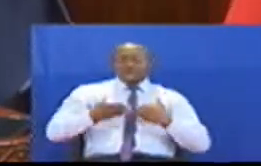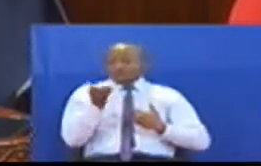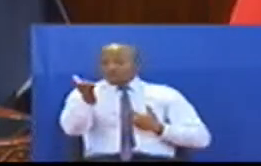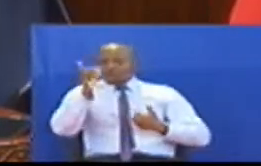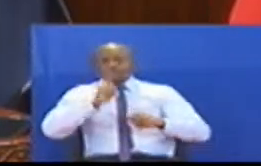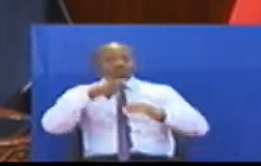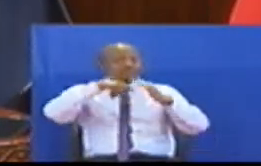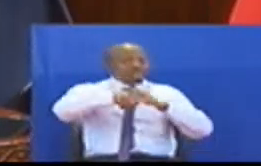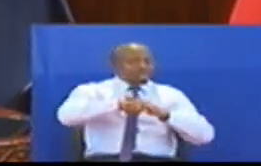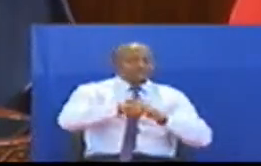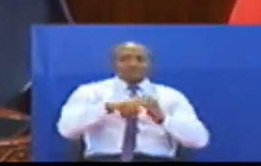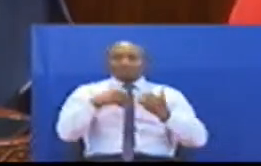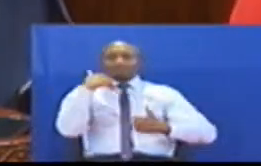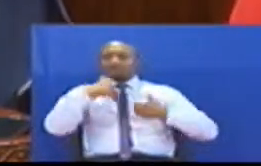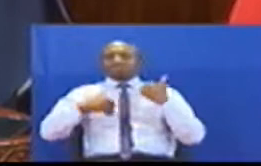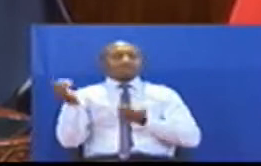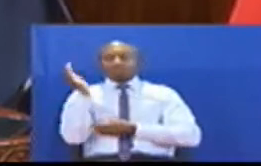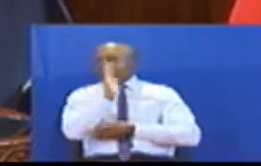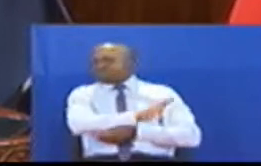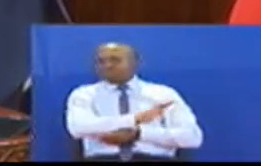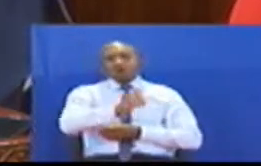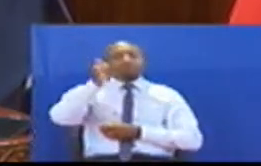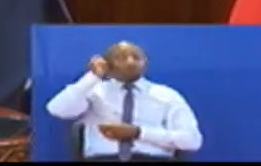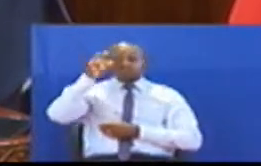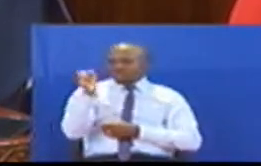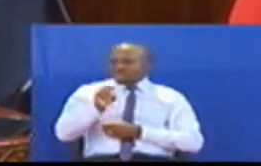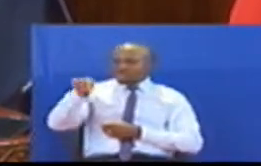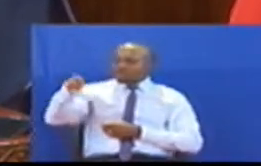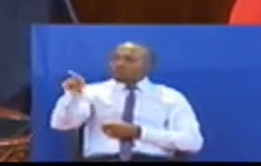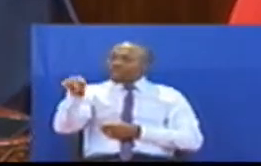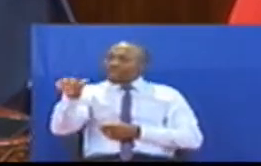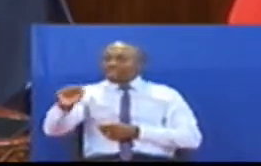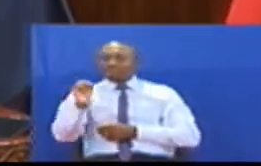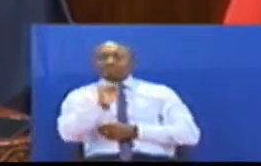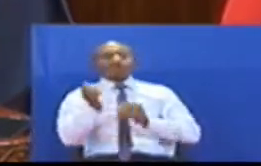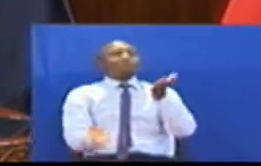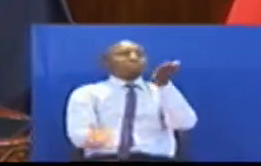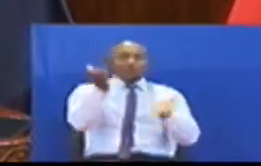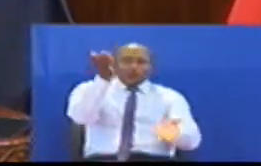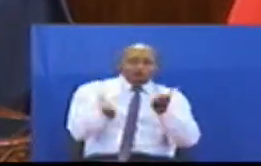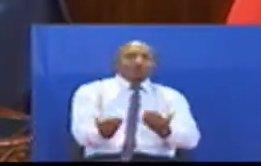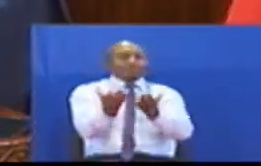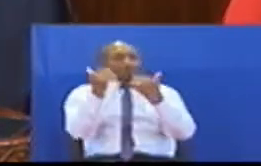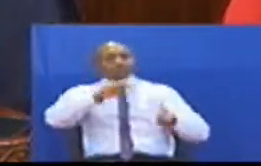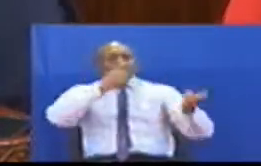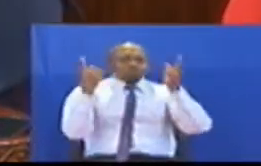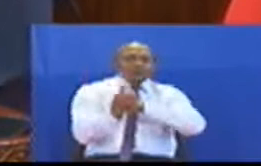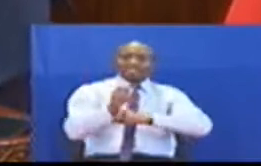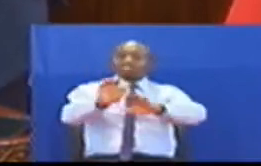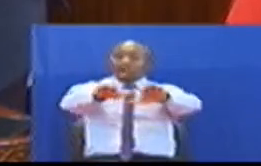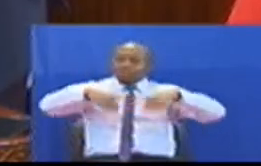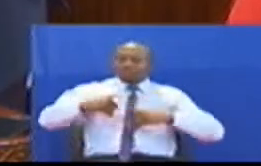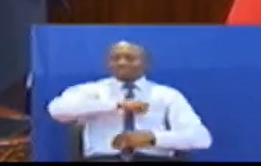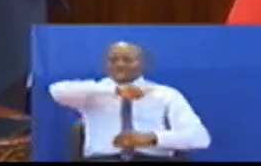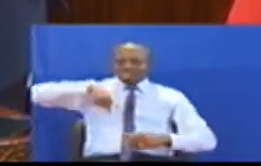mashaka wameondoa, wamegundua kwamba mzee Ndugai ni mzee wa viwango, anaweza kulibadilisha bunge hata kila Lusinde. Sasa tunabofia